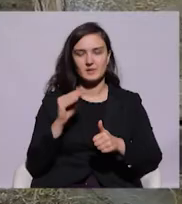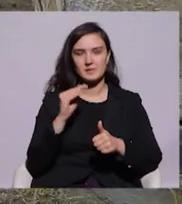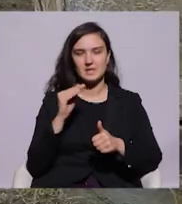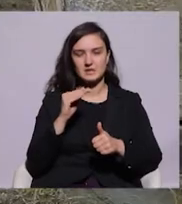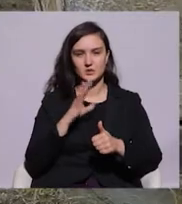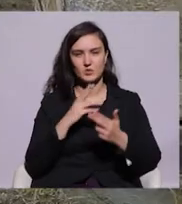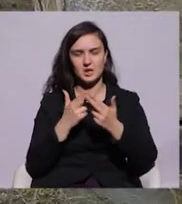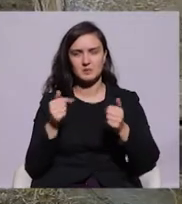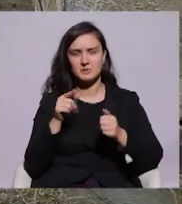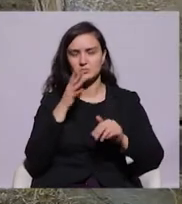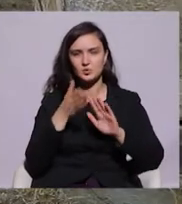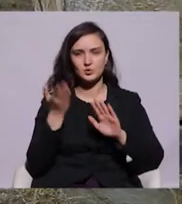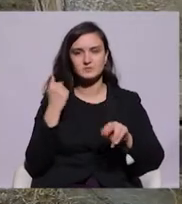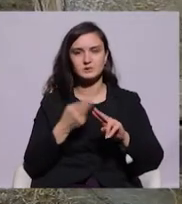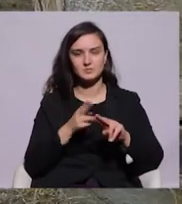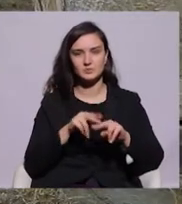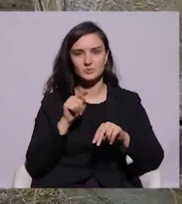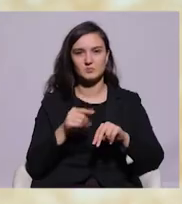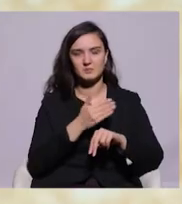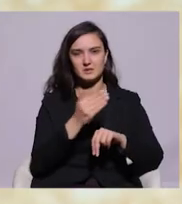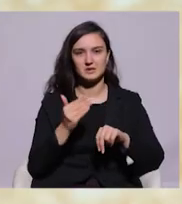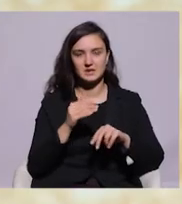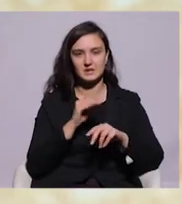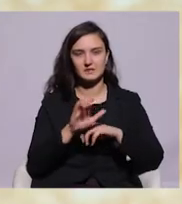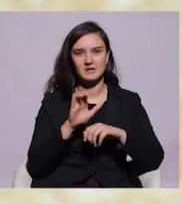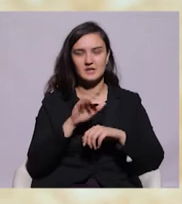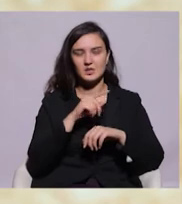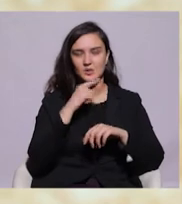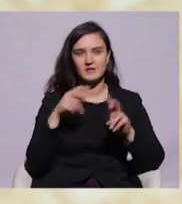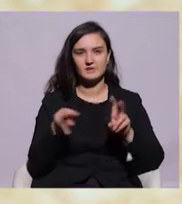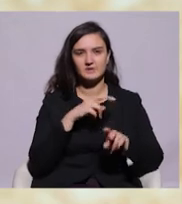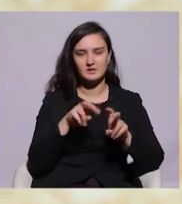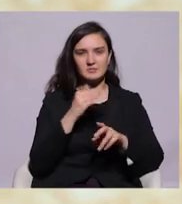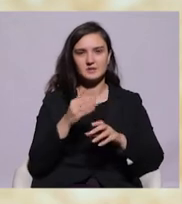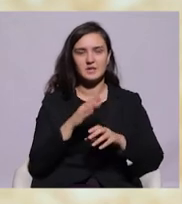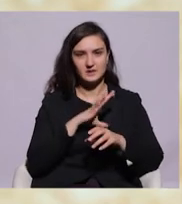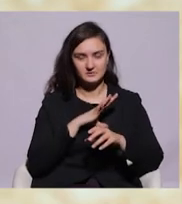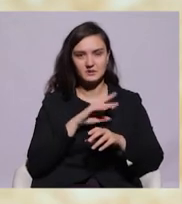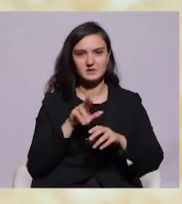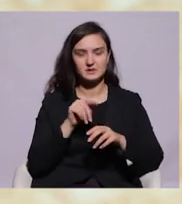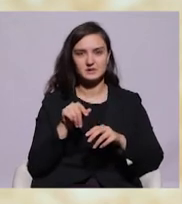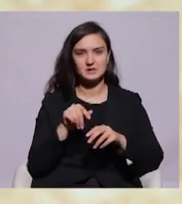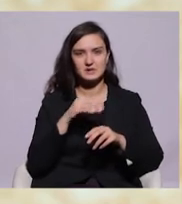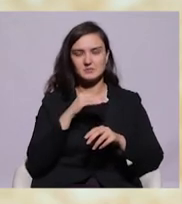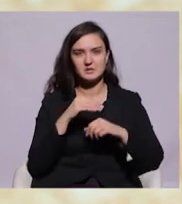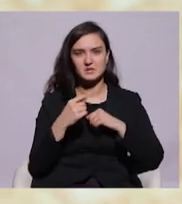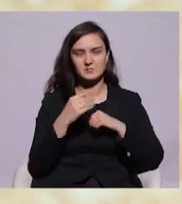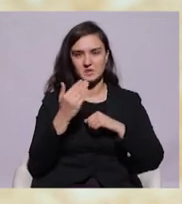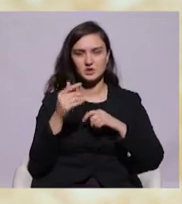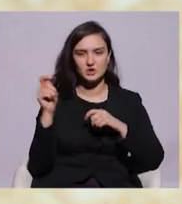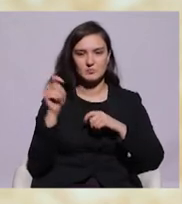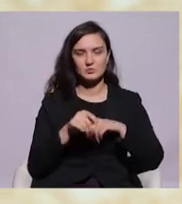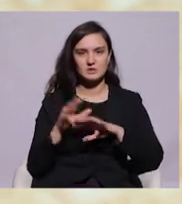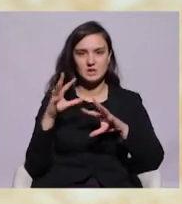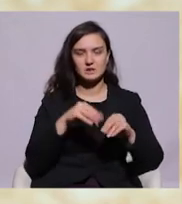და ფედერაცია აღიარებდა იმ დროისთვის. ამიტომ მათგან დევნილი რუსები იყვნენ, მათგან შევიწროებულები და სამცხე-ჯავახეთში